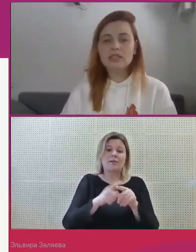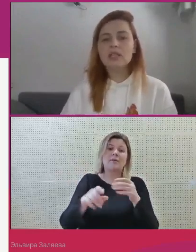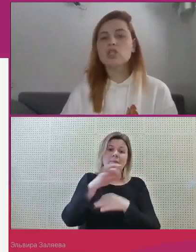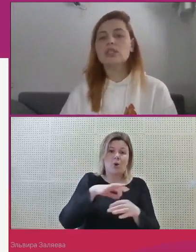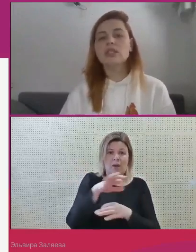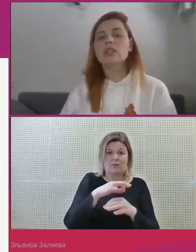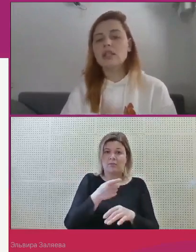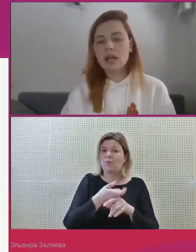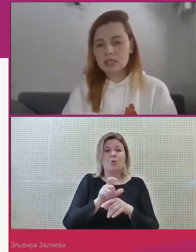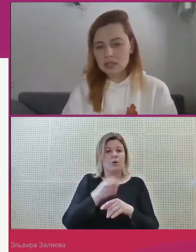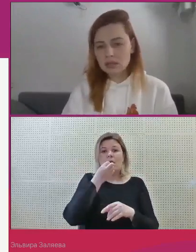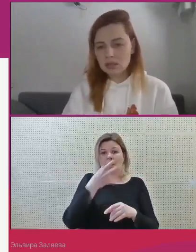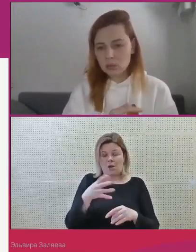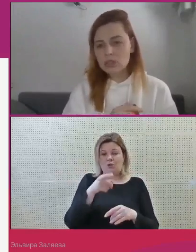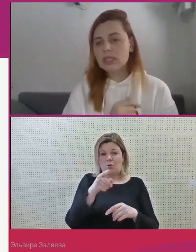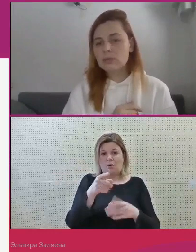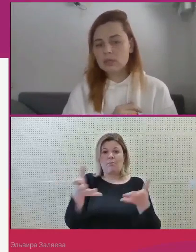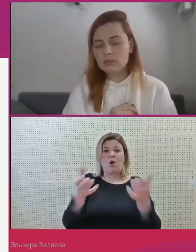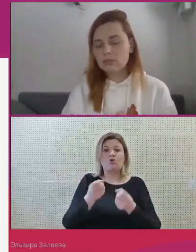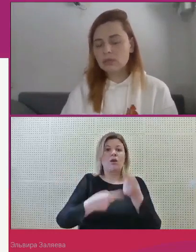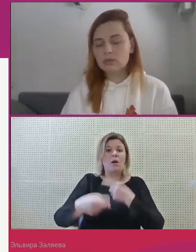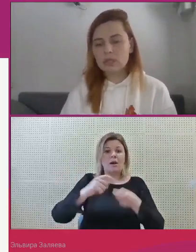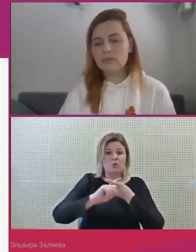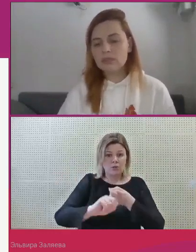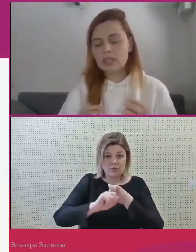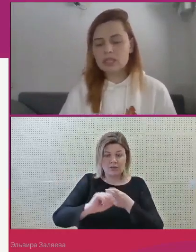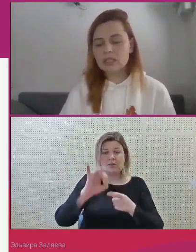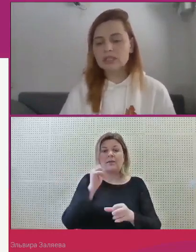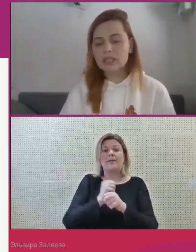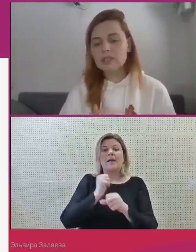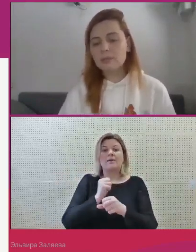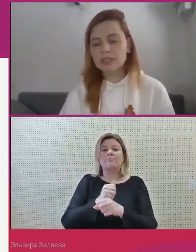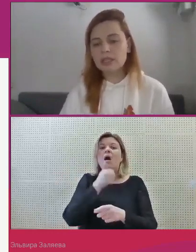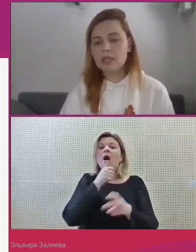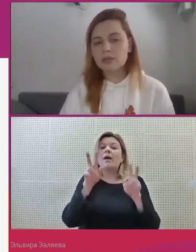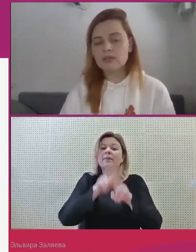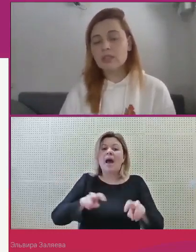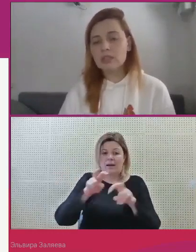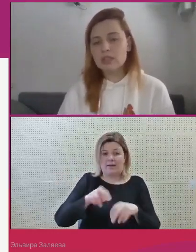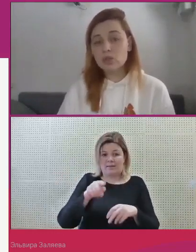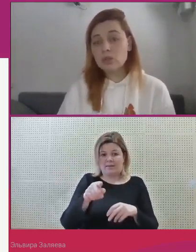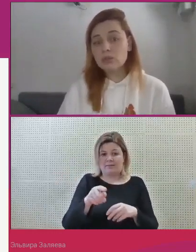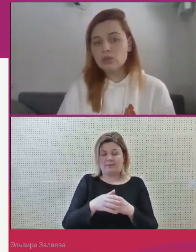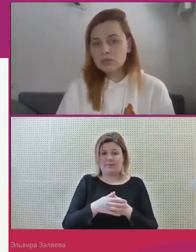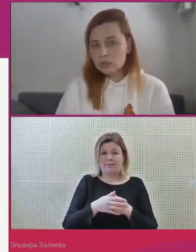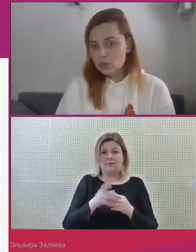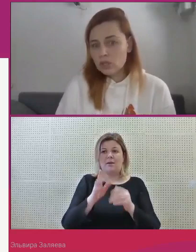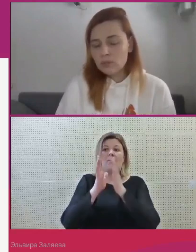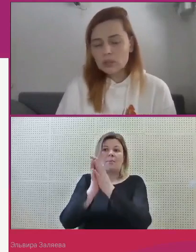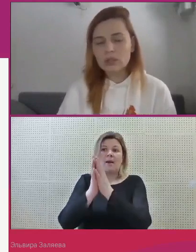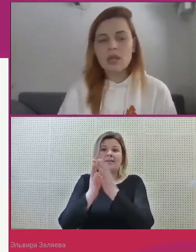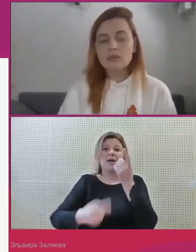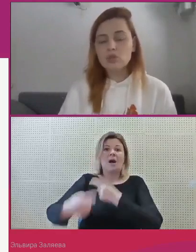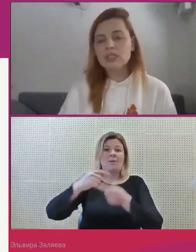обратной связи дальше делать анализ по схеме. Вот той, да, вы в конце делаете анализ, попросили обратную связь, они расскажут, что работает, что